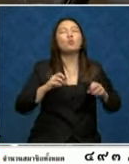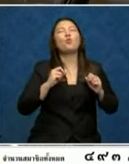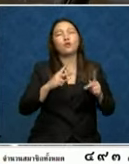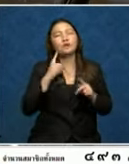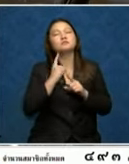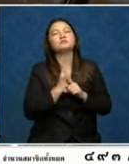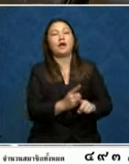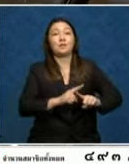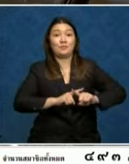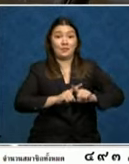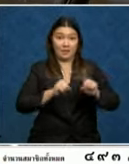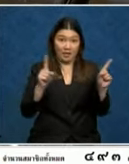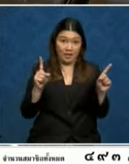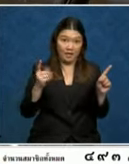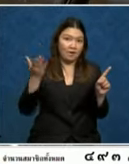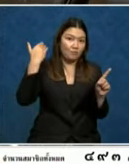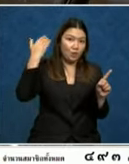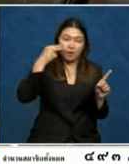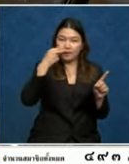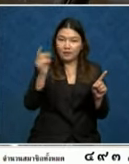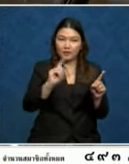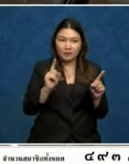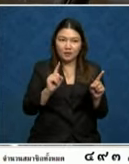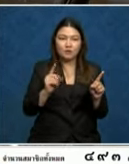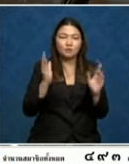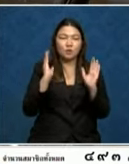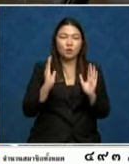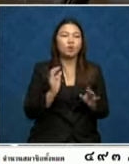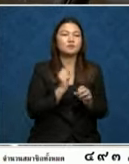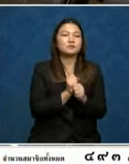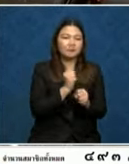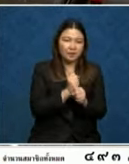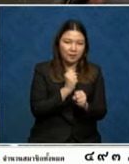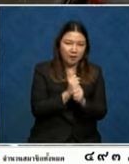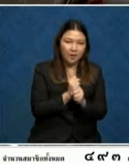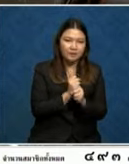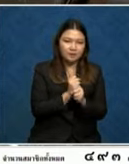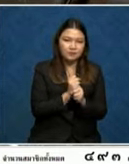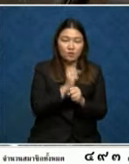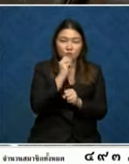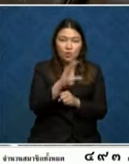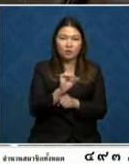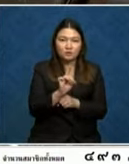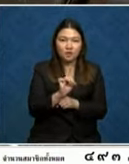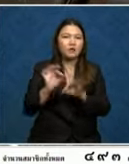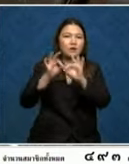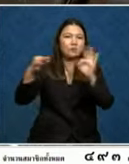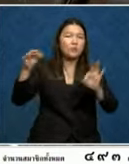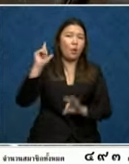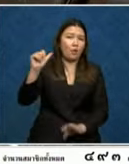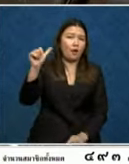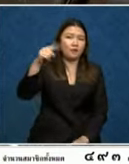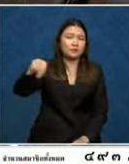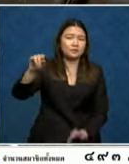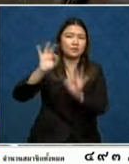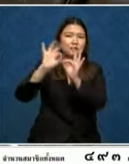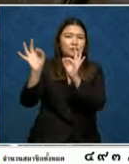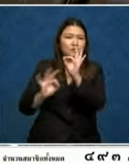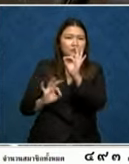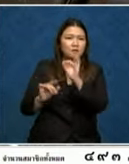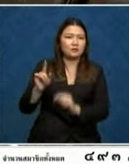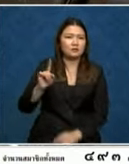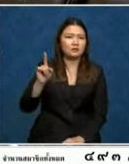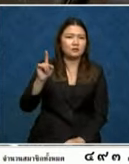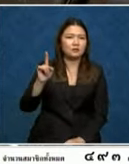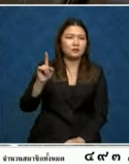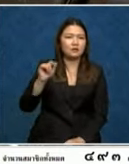มาก็คือความเห็นครับอาจจะเป็นความเห็นในกระดับเจ้และที่ปริบัติงานด้ซ้ำที่บอกวาการแก้ไขกบการเนี่ย มันอาจจะไม่ค